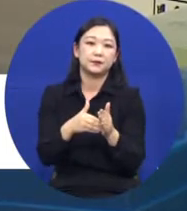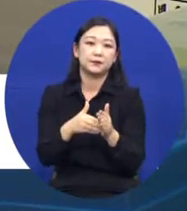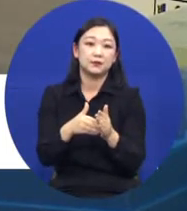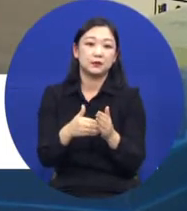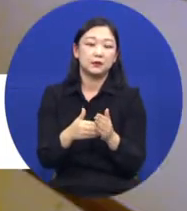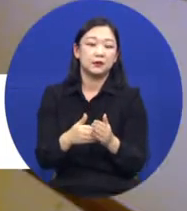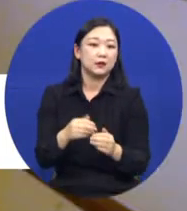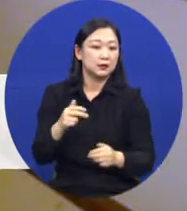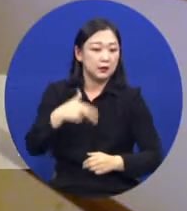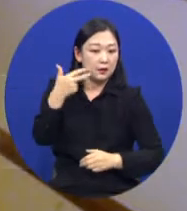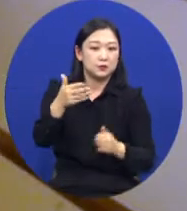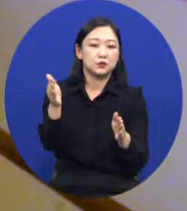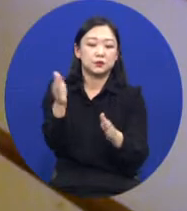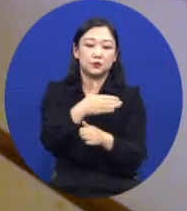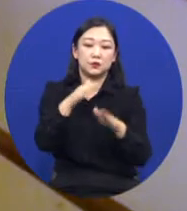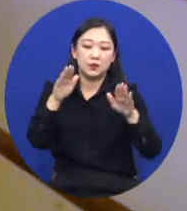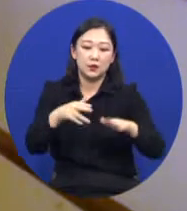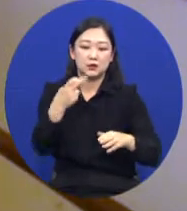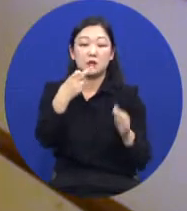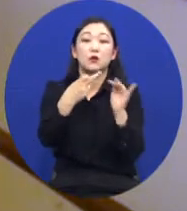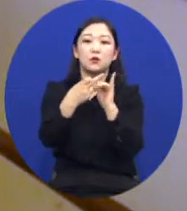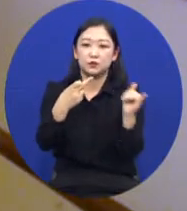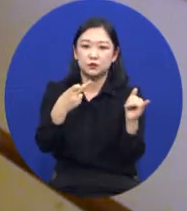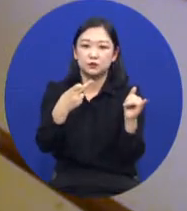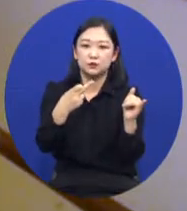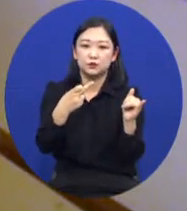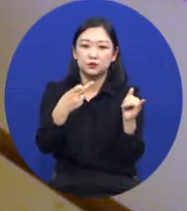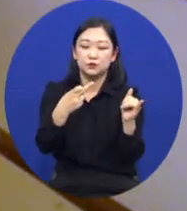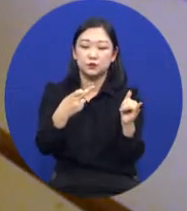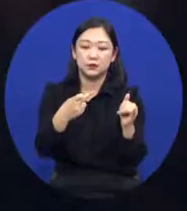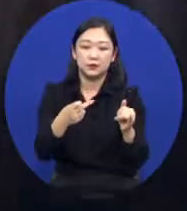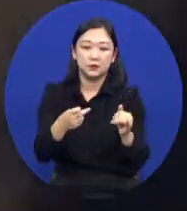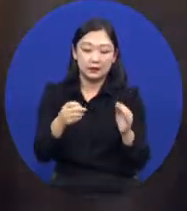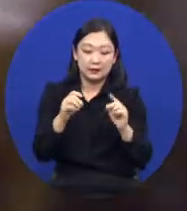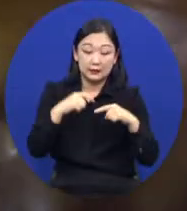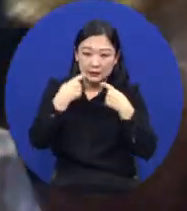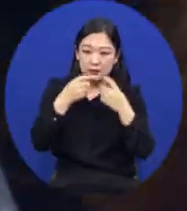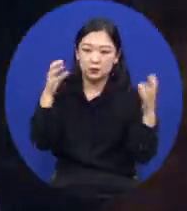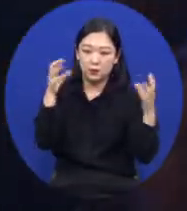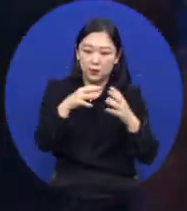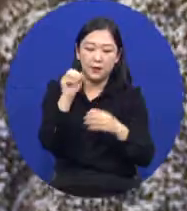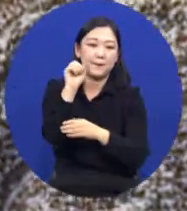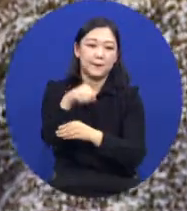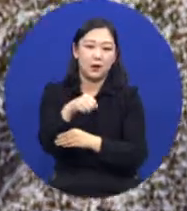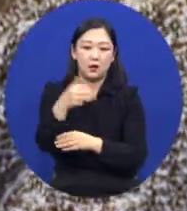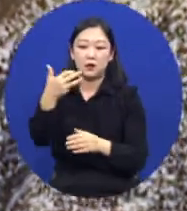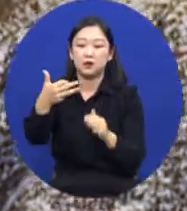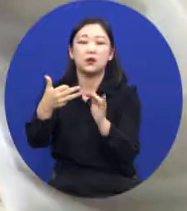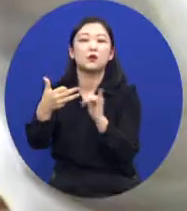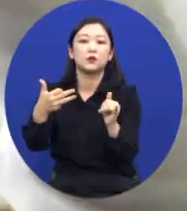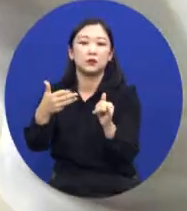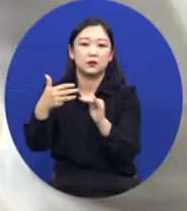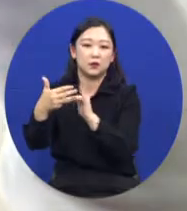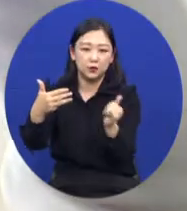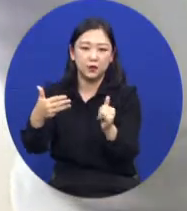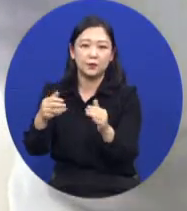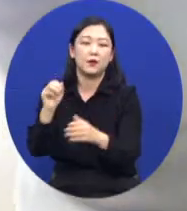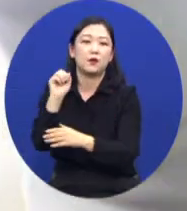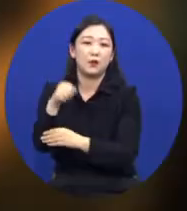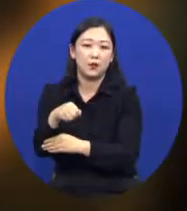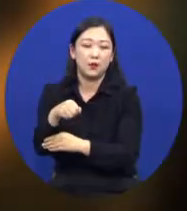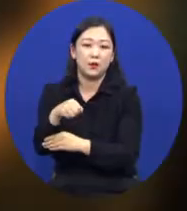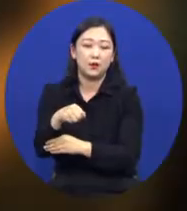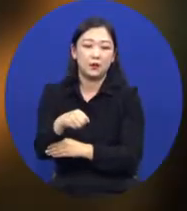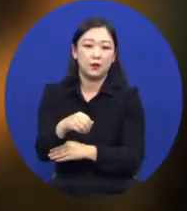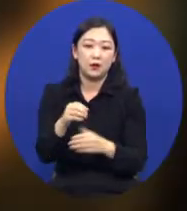제주도는 다음주 부터 현재 12명 인 사적 모임 허용 인원을 8명으로 제안하고 당 옆에서 의무 적용